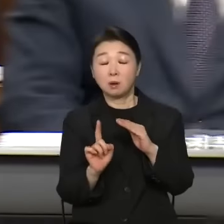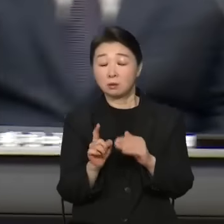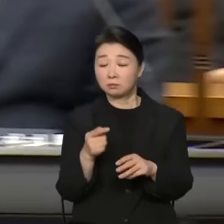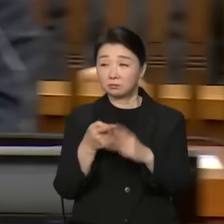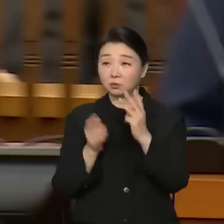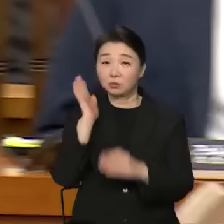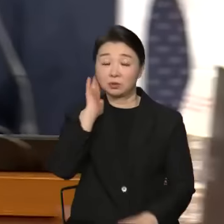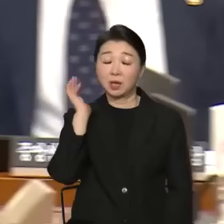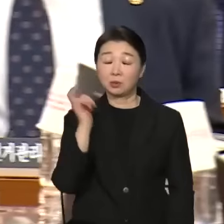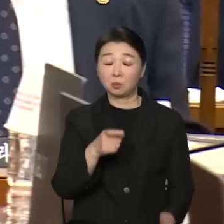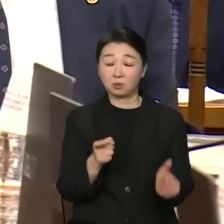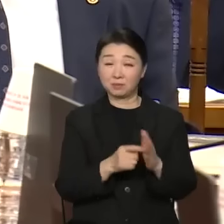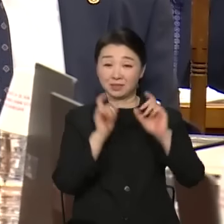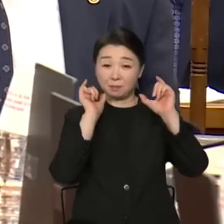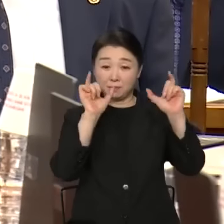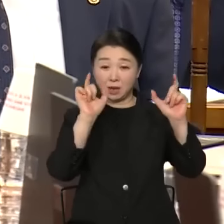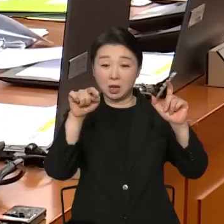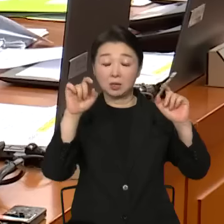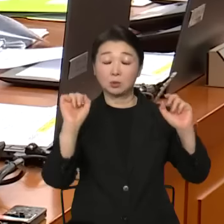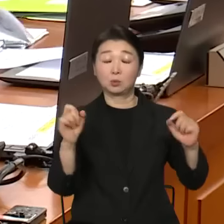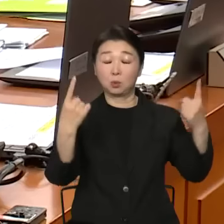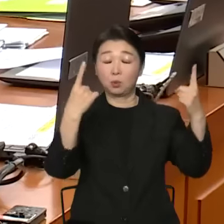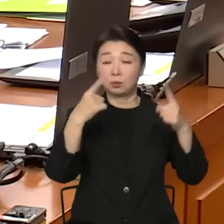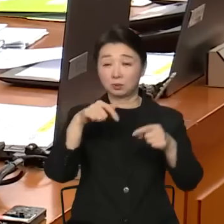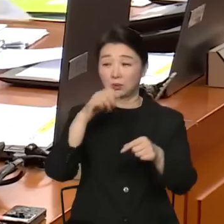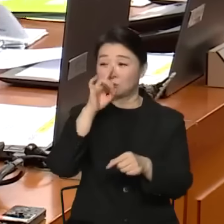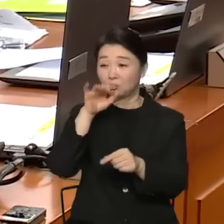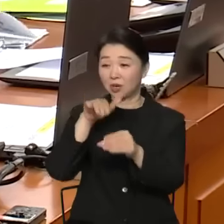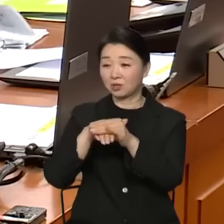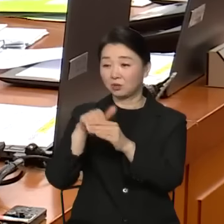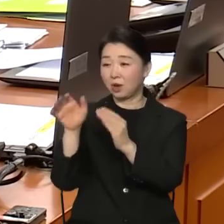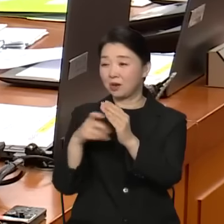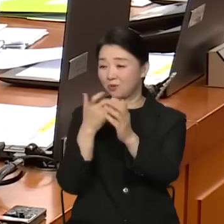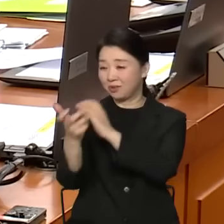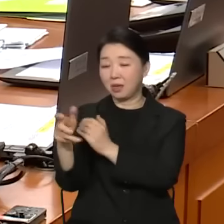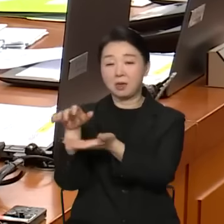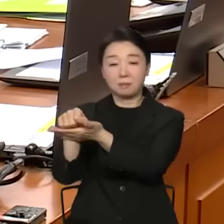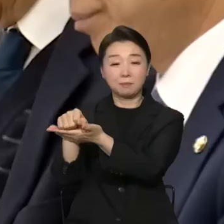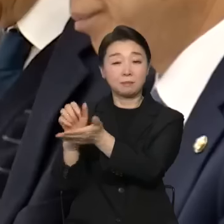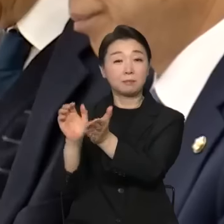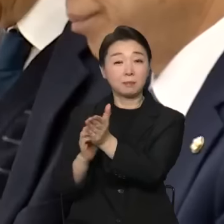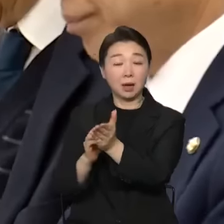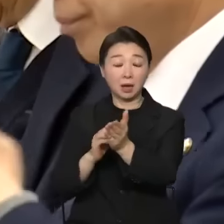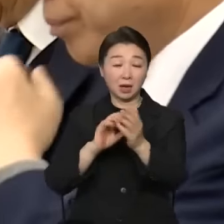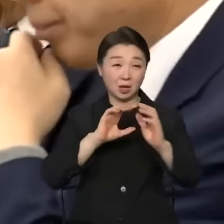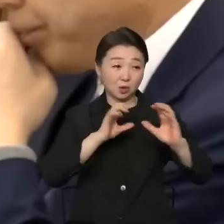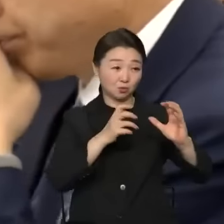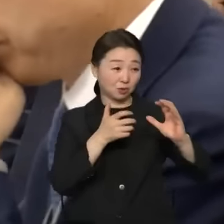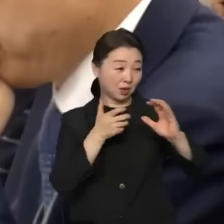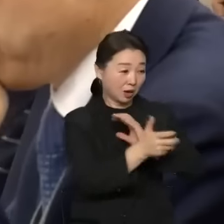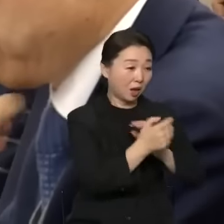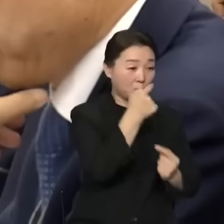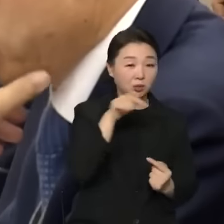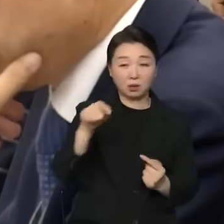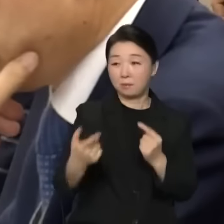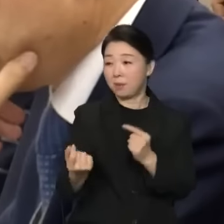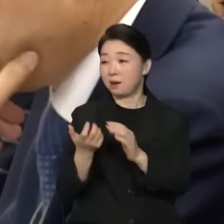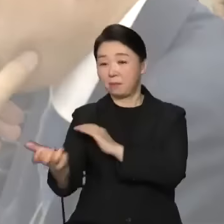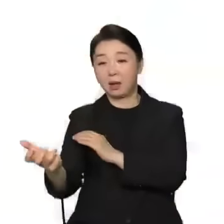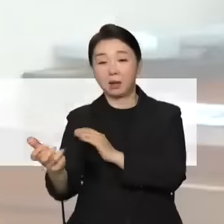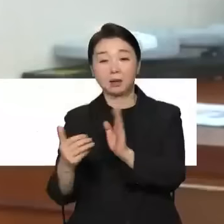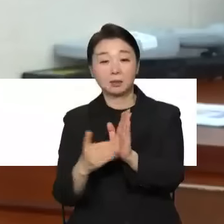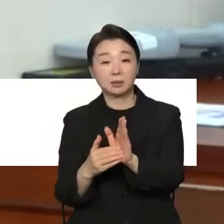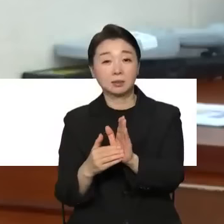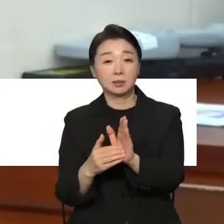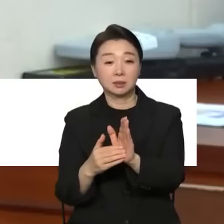선포와 동시에 중앙선거 관리위원회를 장악했습니다 국회 진입 작전보다 더 서둘렀습니다 2시